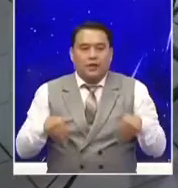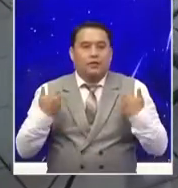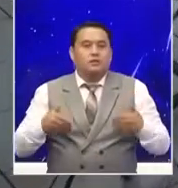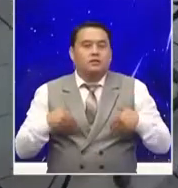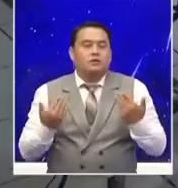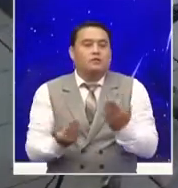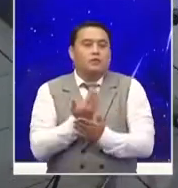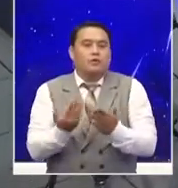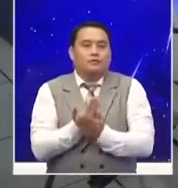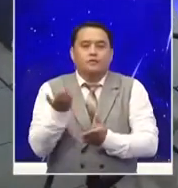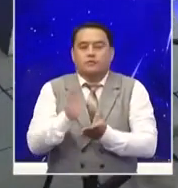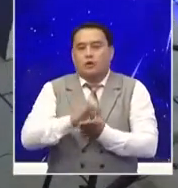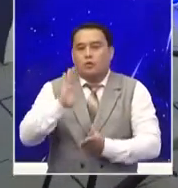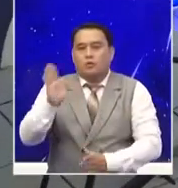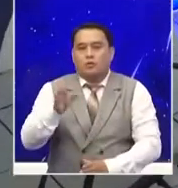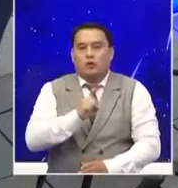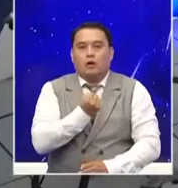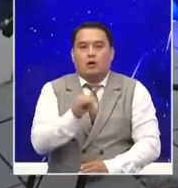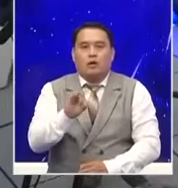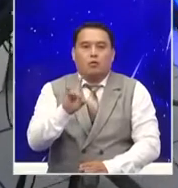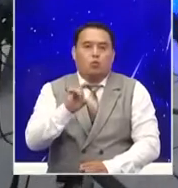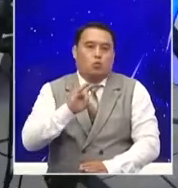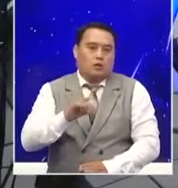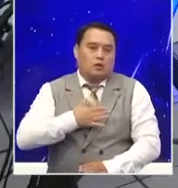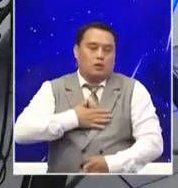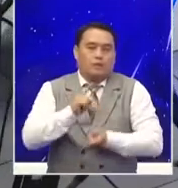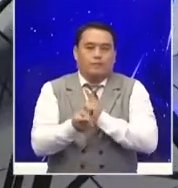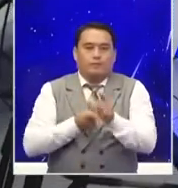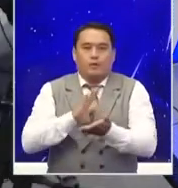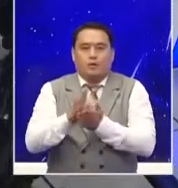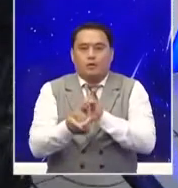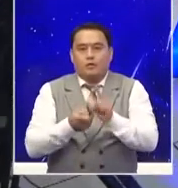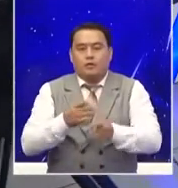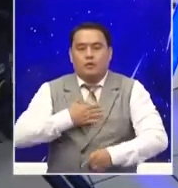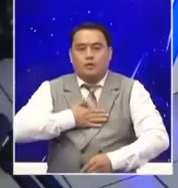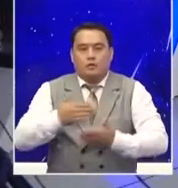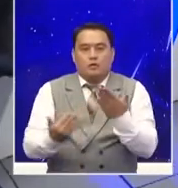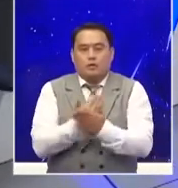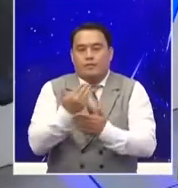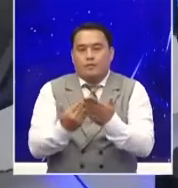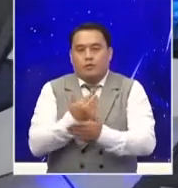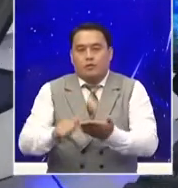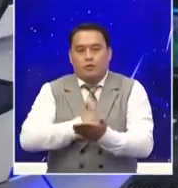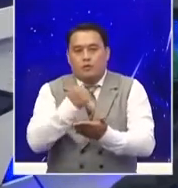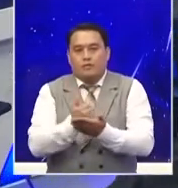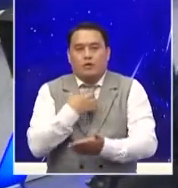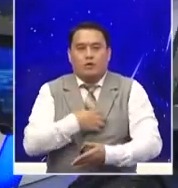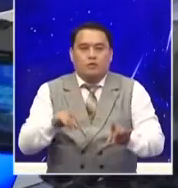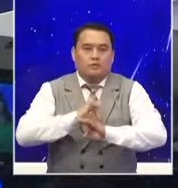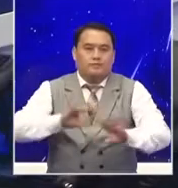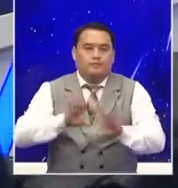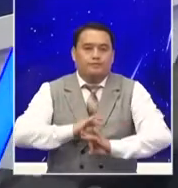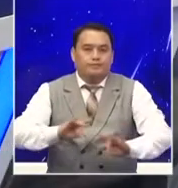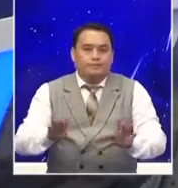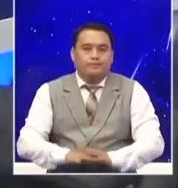Здравствуйте! В эфире телеканала ЖТСУ «Новости». В студии для вас работает Айнур Мейерханова. Сурдоперевод обеспечивает Марат Жумабеков. В начале выпуска коротко